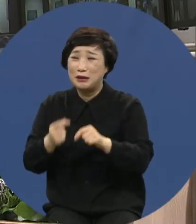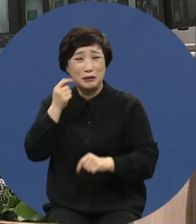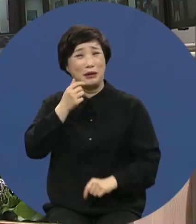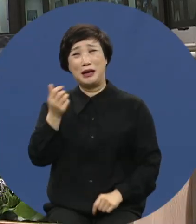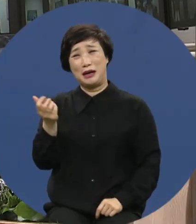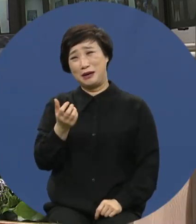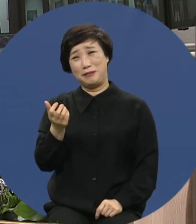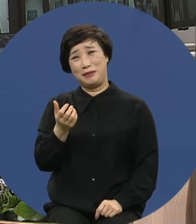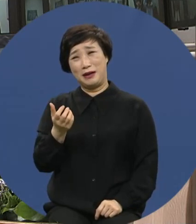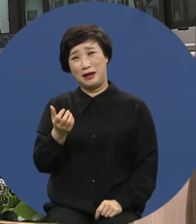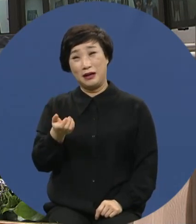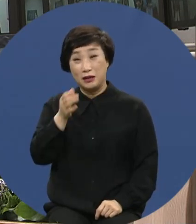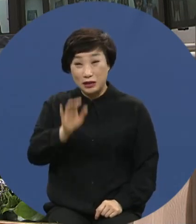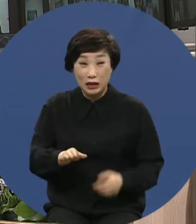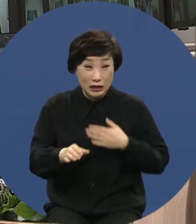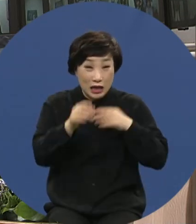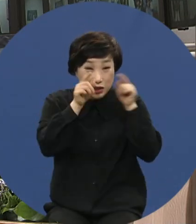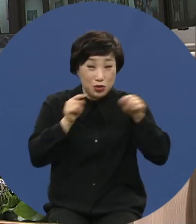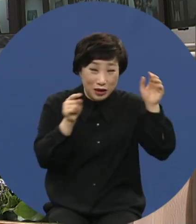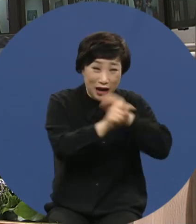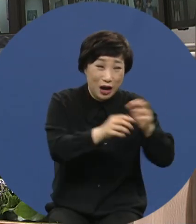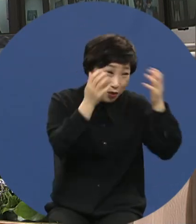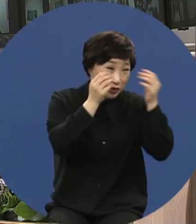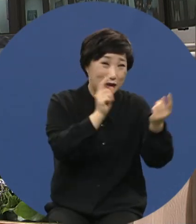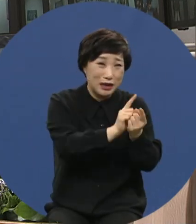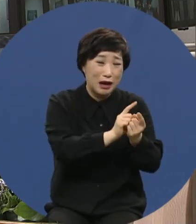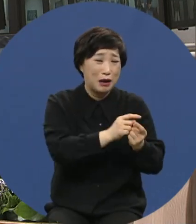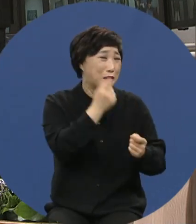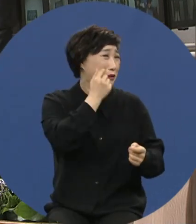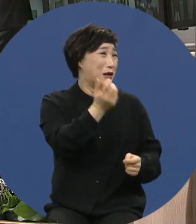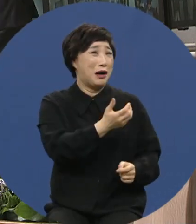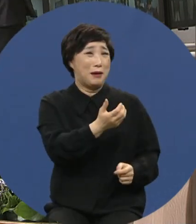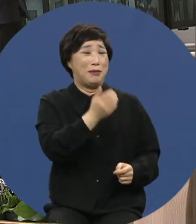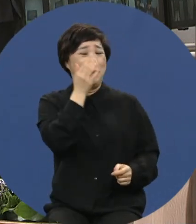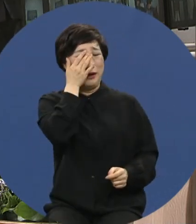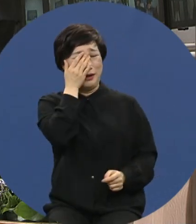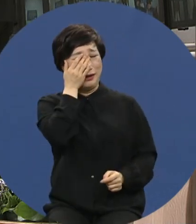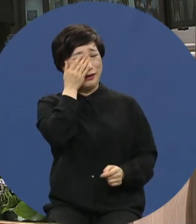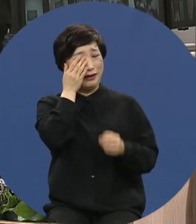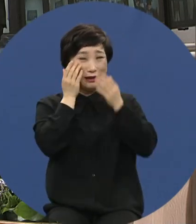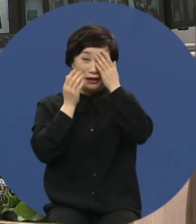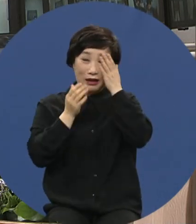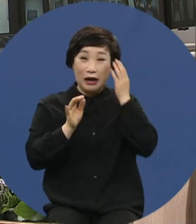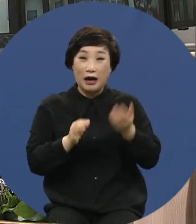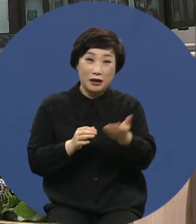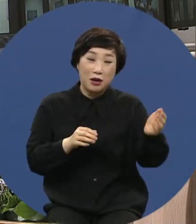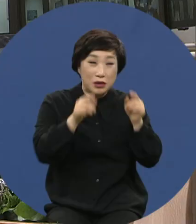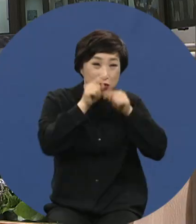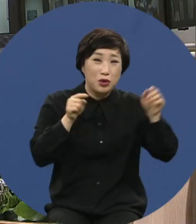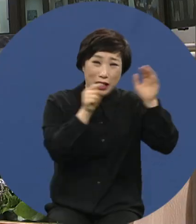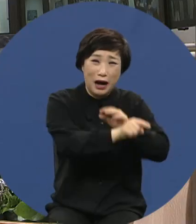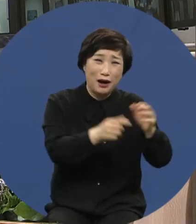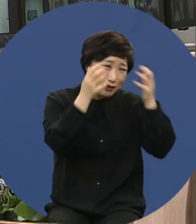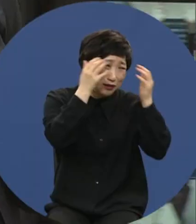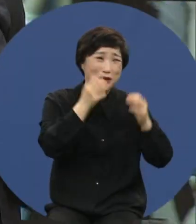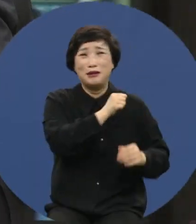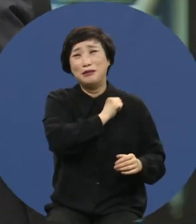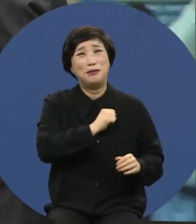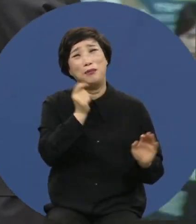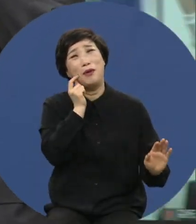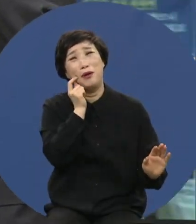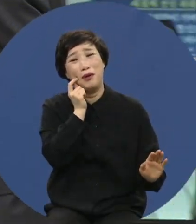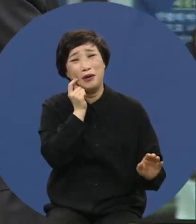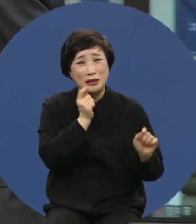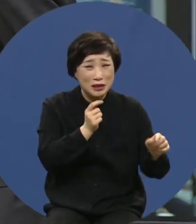수 없습니다. 내가 지옥에서 당할 고난도 이루 말할 수 없습니다. 지옥에서 견딜 수 없는 고통입니다. 이